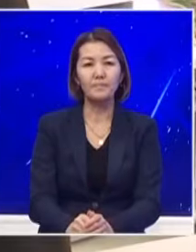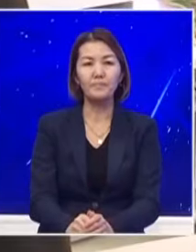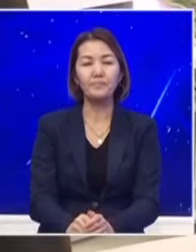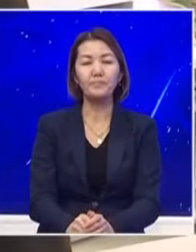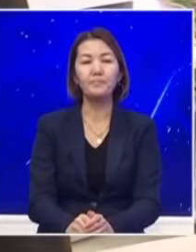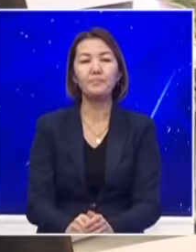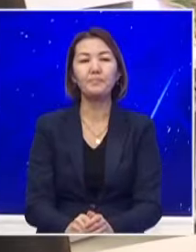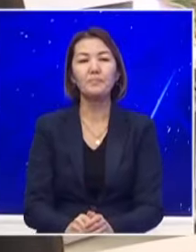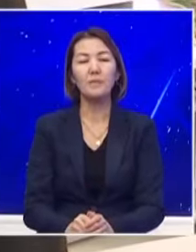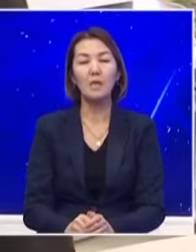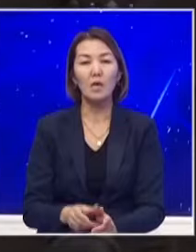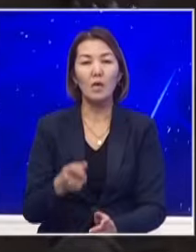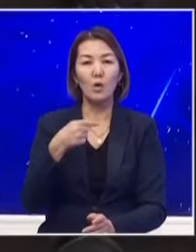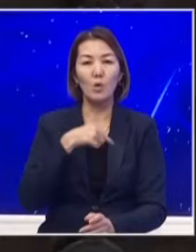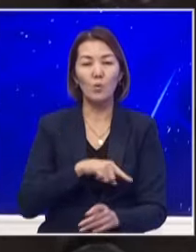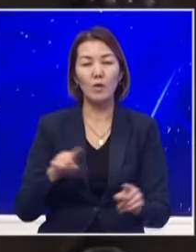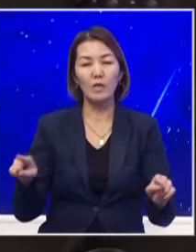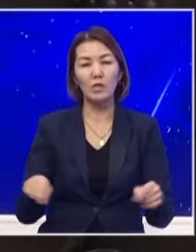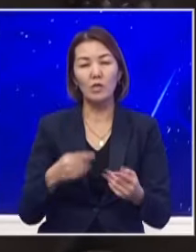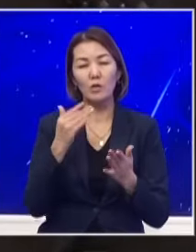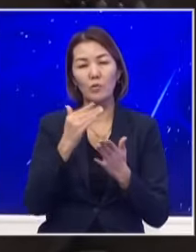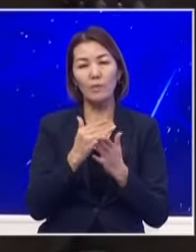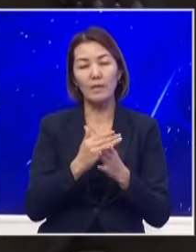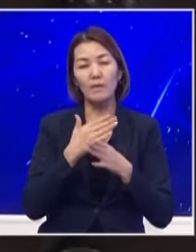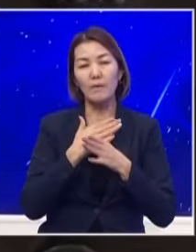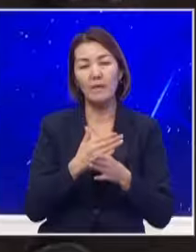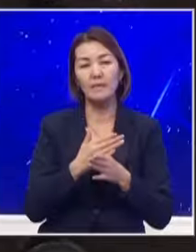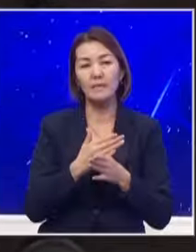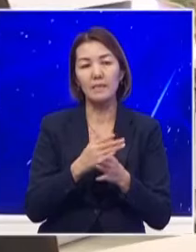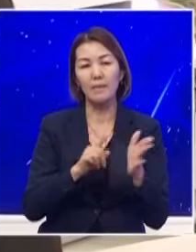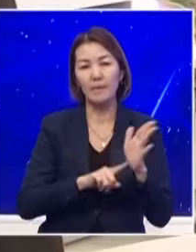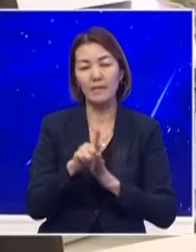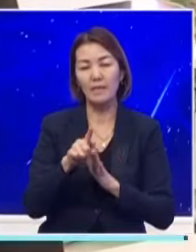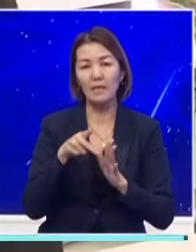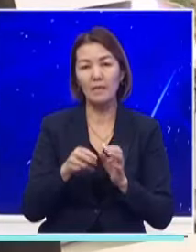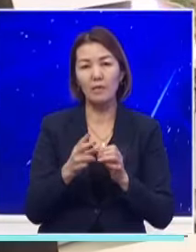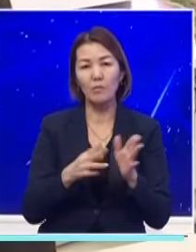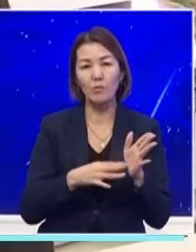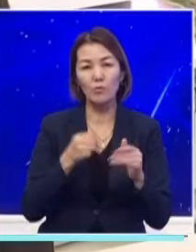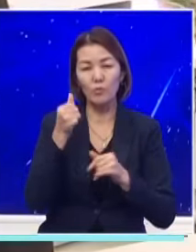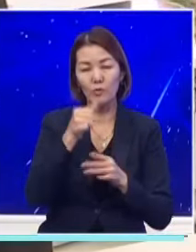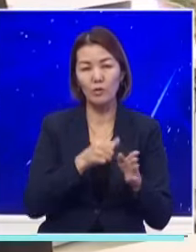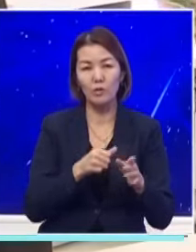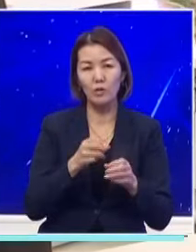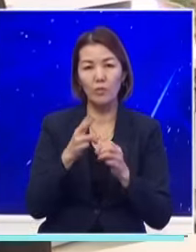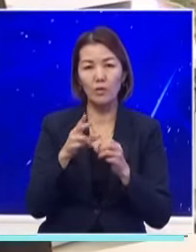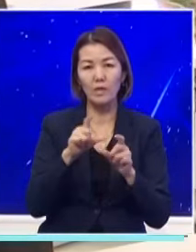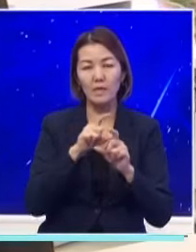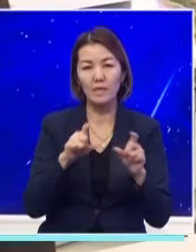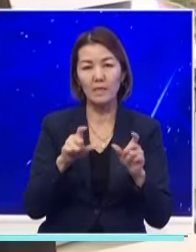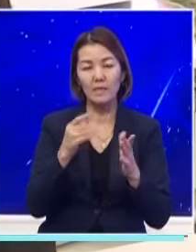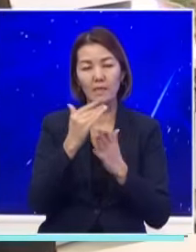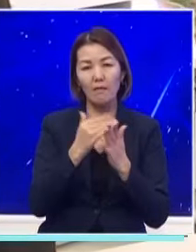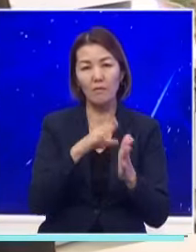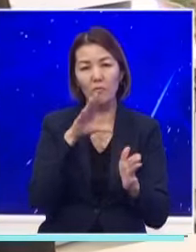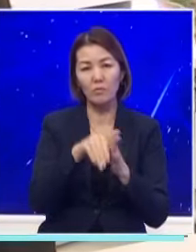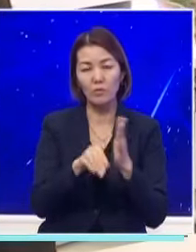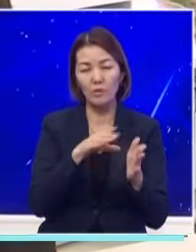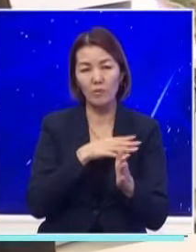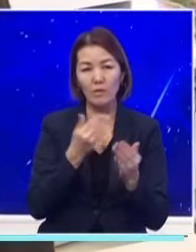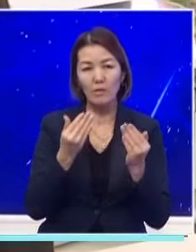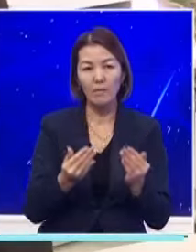Рухани жаңғыру бағдарламасы аясында басталған бағдарлама болатын. 2019 жылы 12 нысан қосылған болатын. Осы биылғы жылы